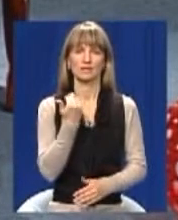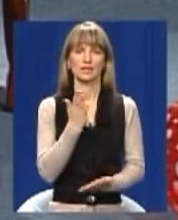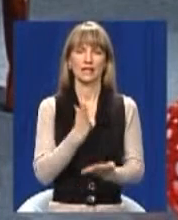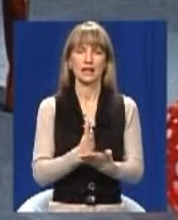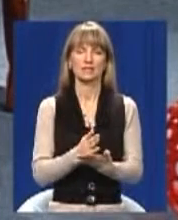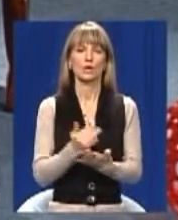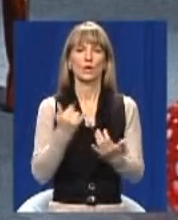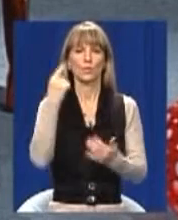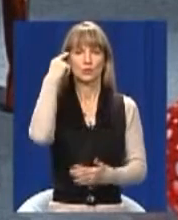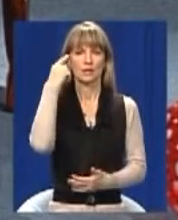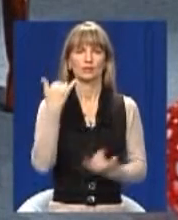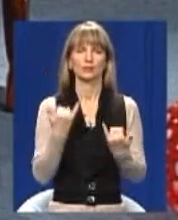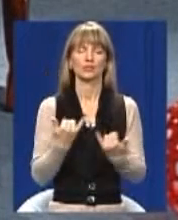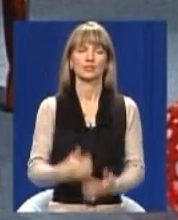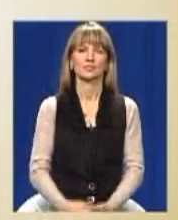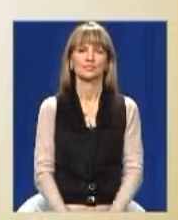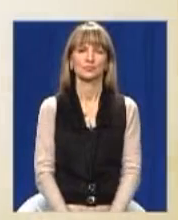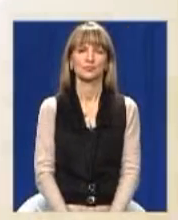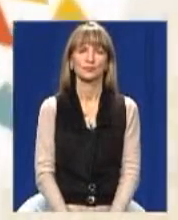Давайте дізнаємося від нього.